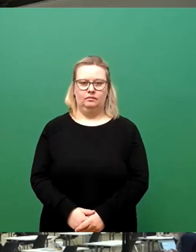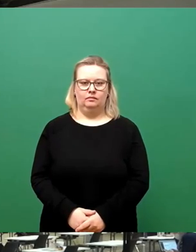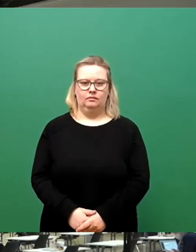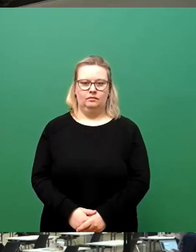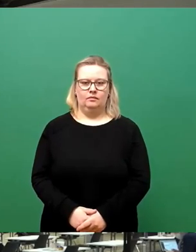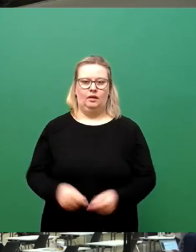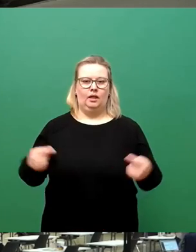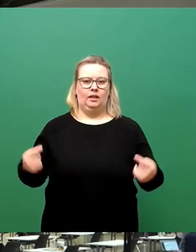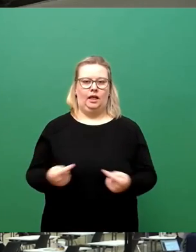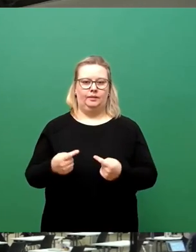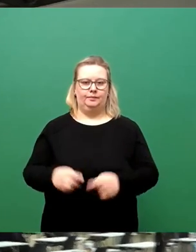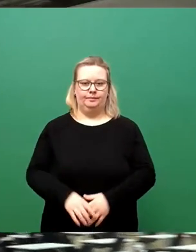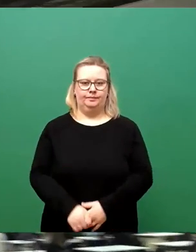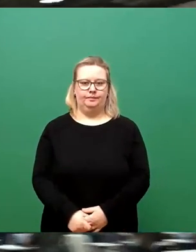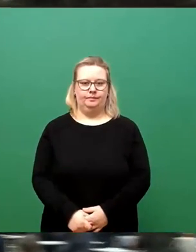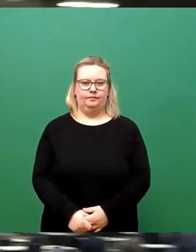Gegenstimmen?